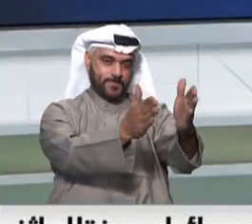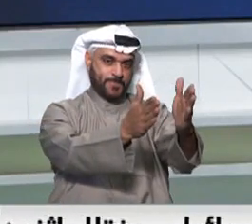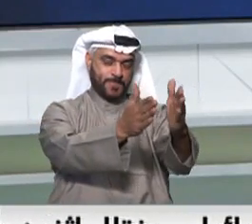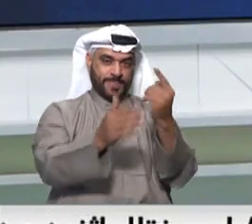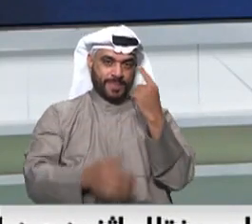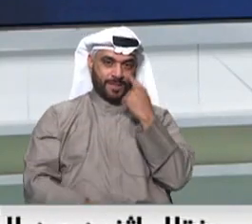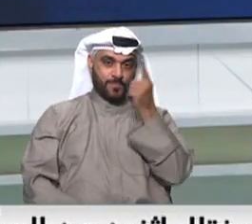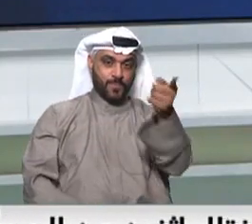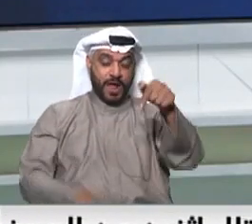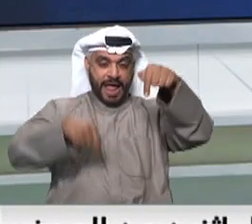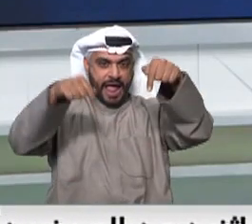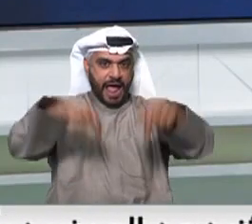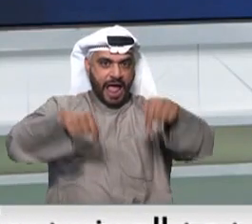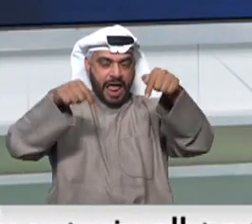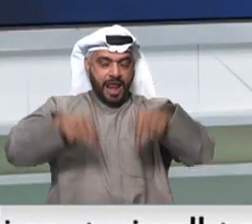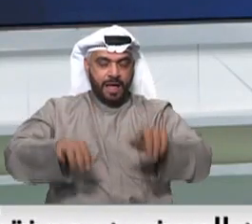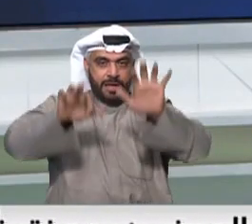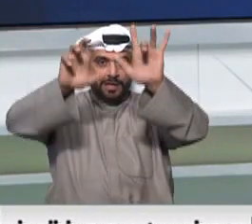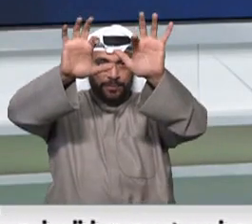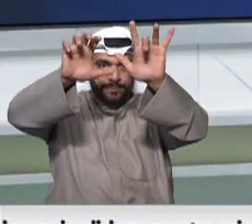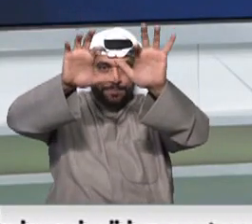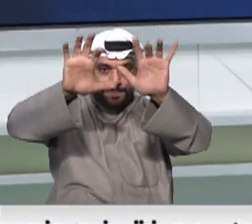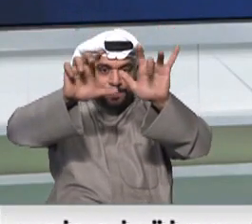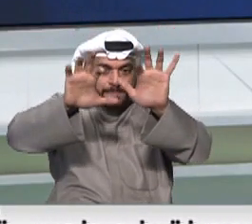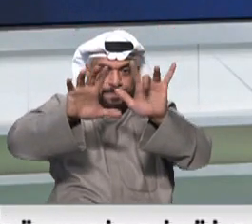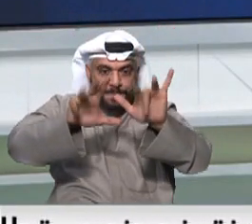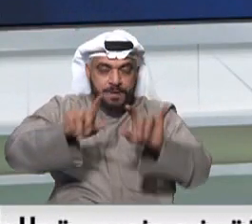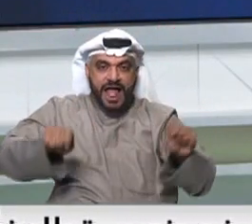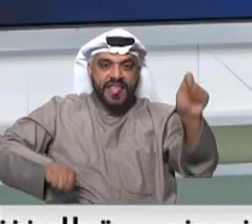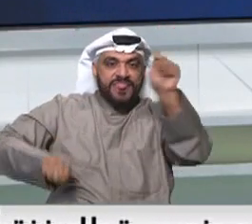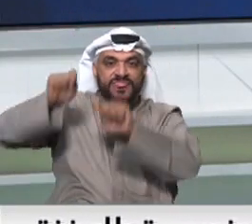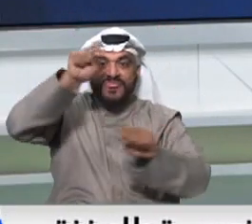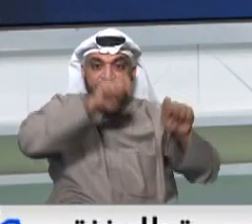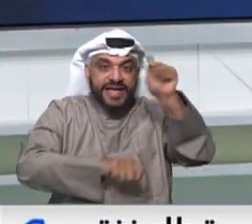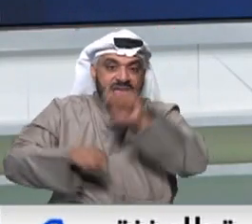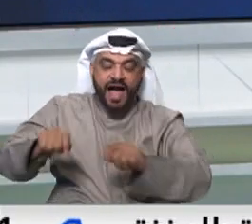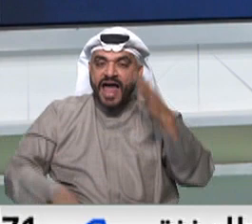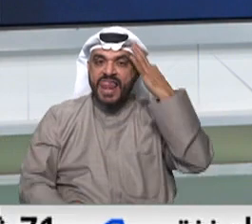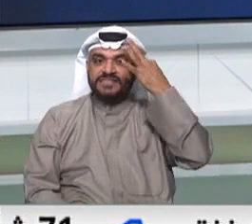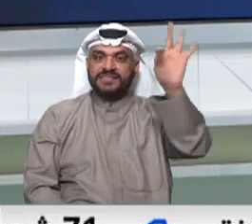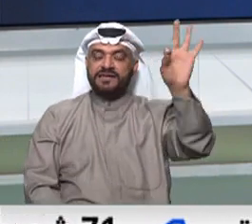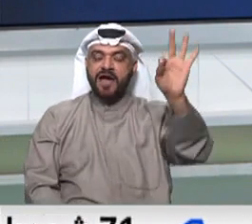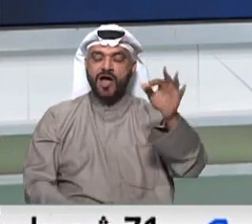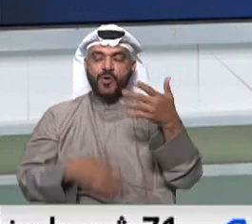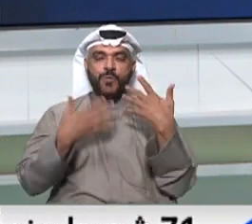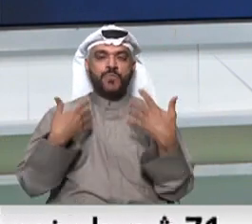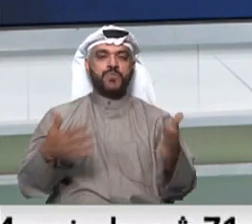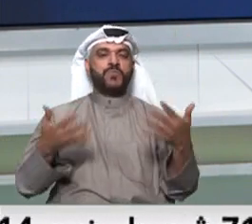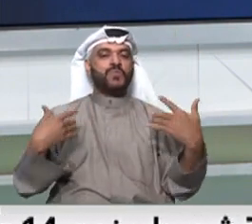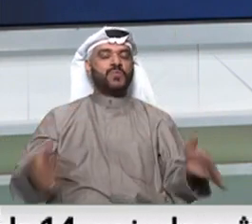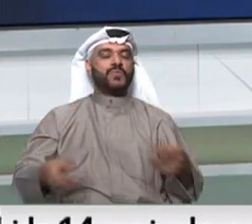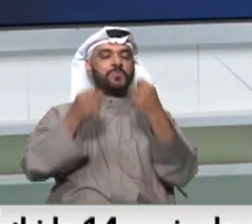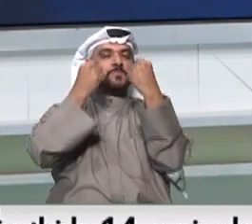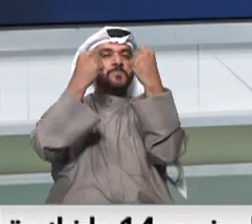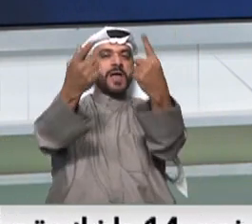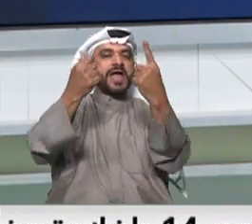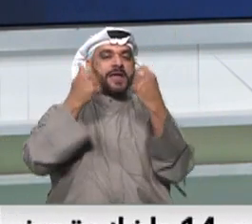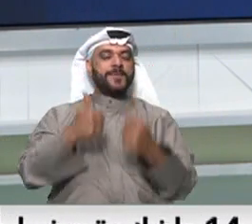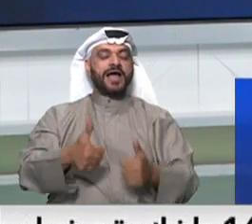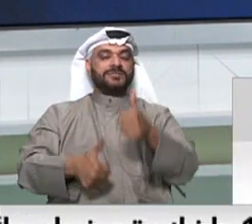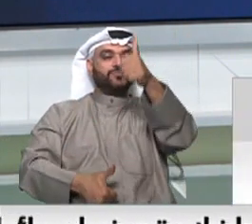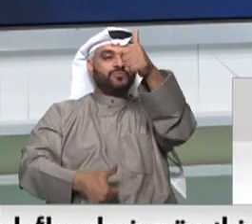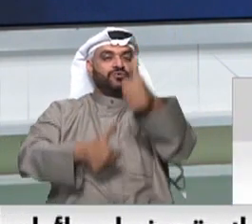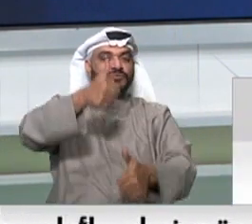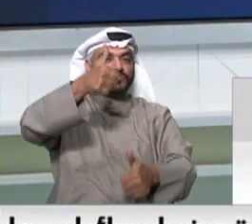يعمل الذكاء الاصطناعي على معالجه كميات كبيره من البيانات الماليه بشكل سريع ودقيق مما